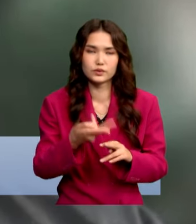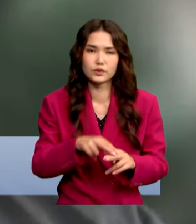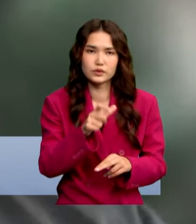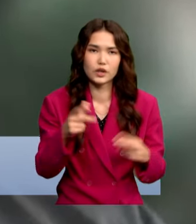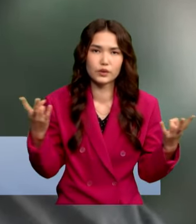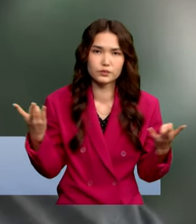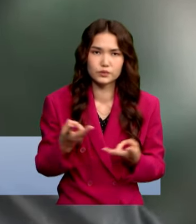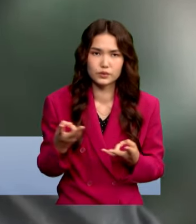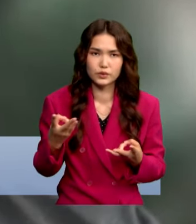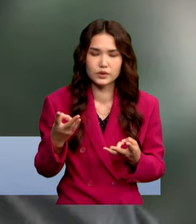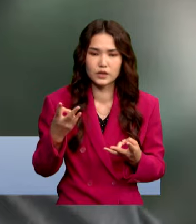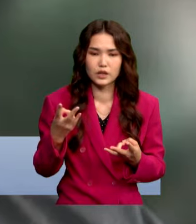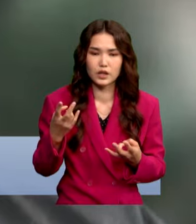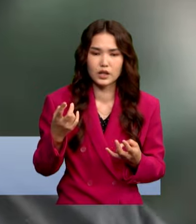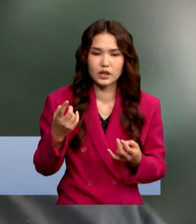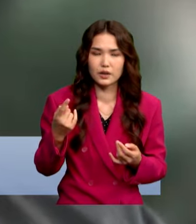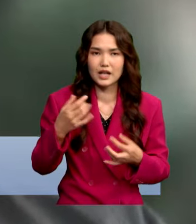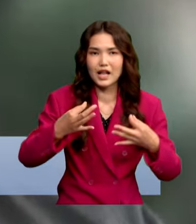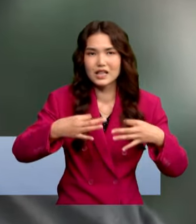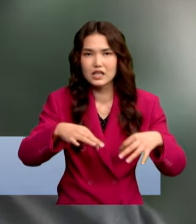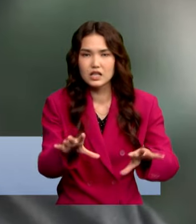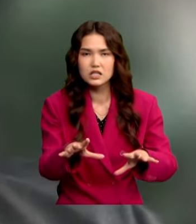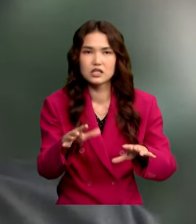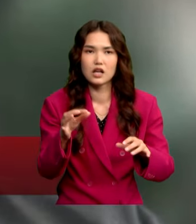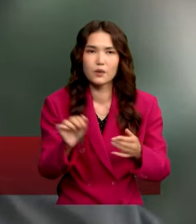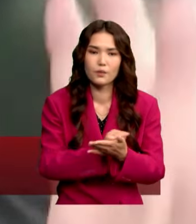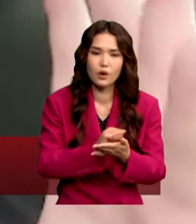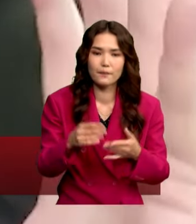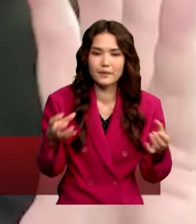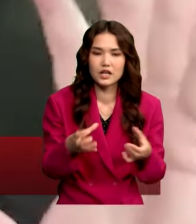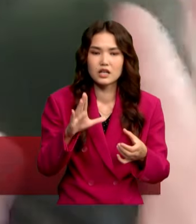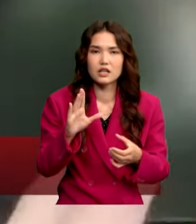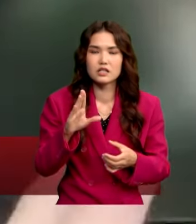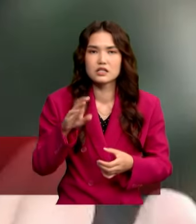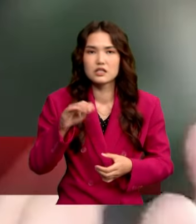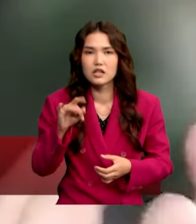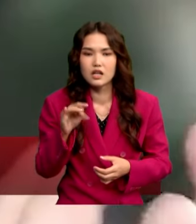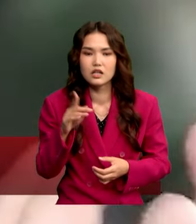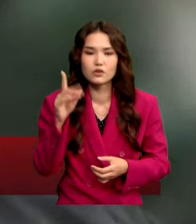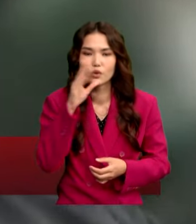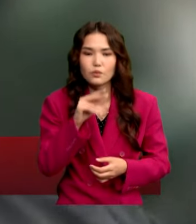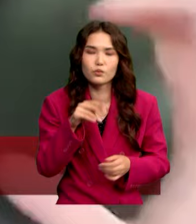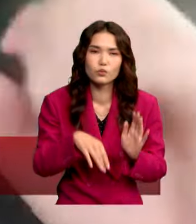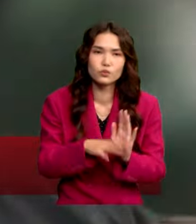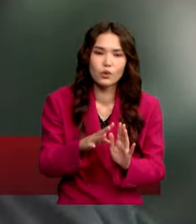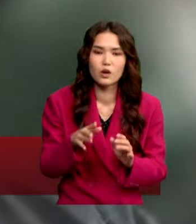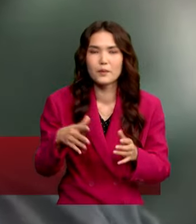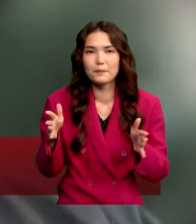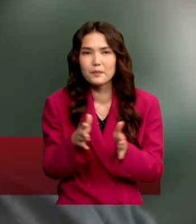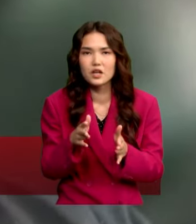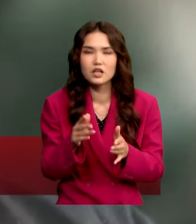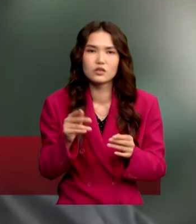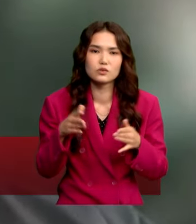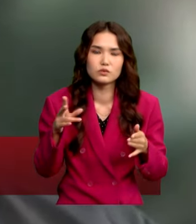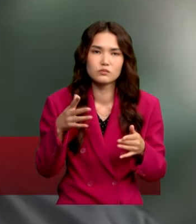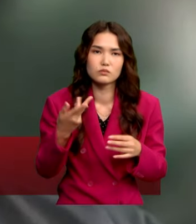нужно, наверное, применять лицензии, стандарты, их ограничивать, чтобы были лучше меньше, они были больше, но было качество